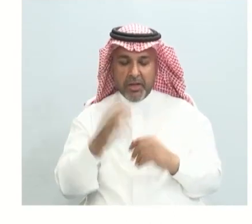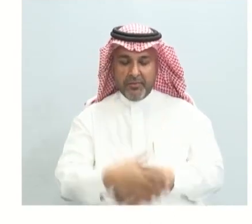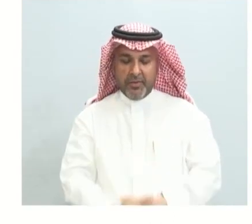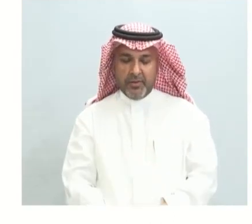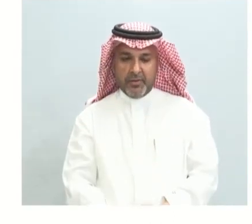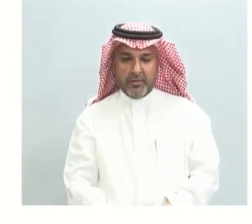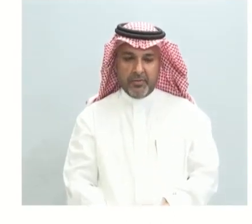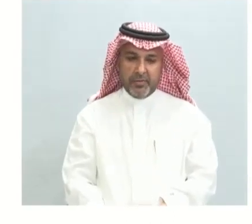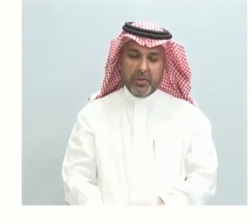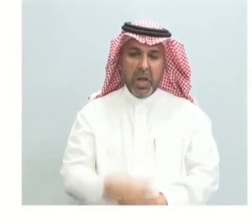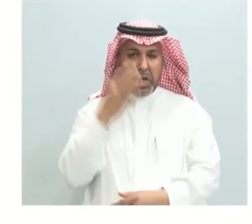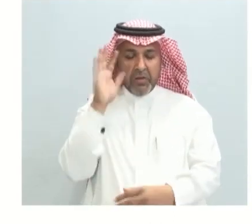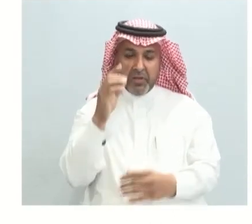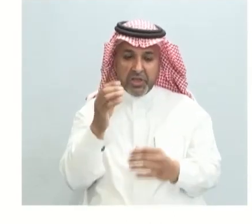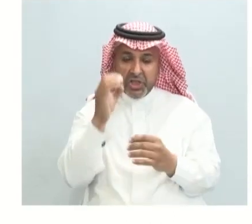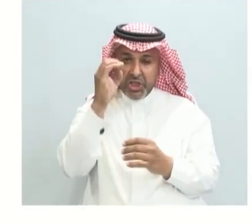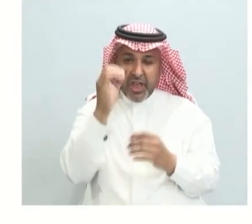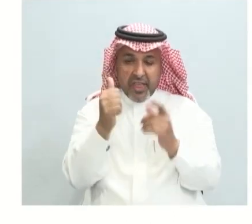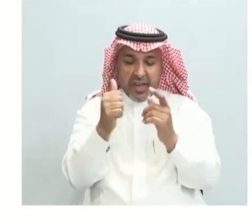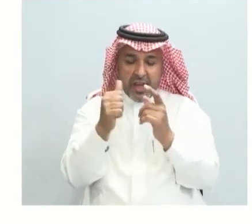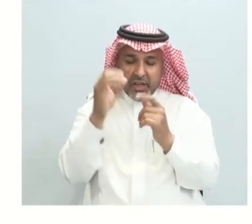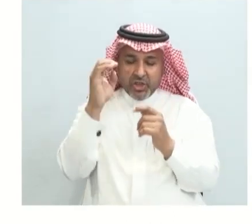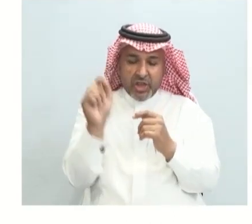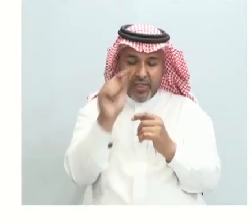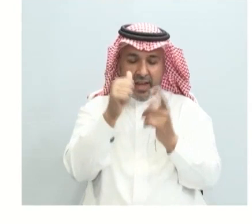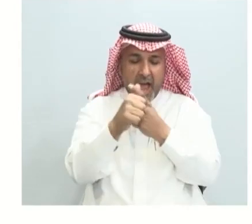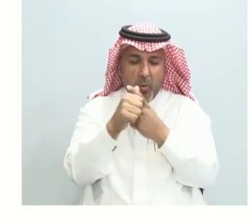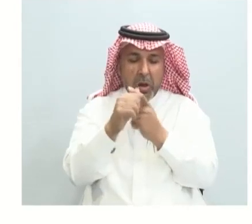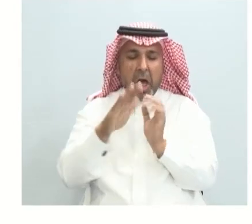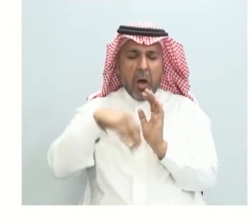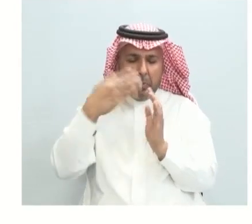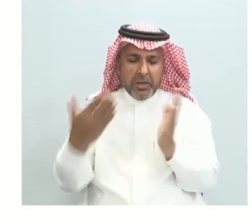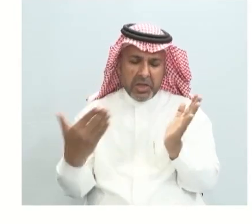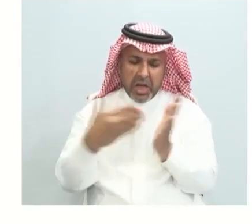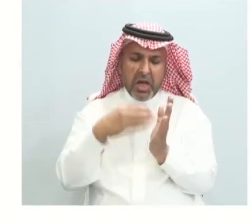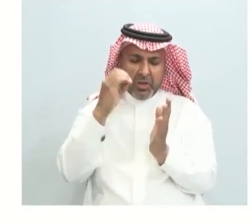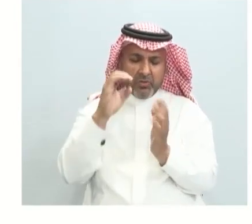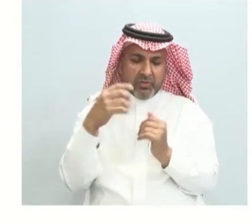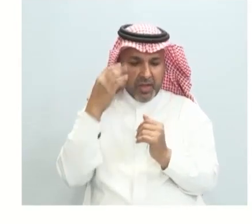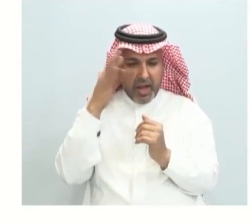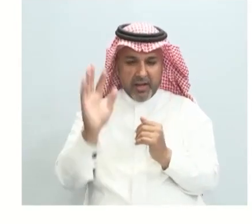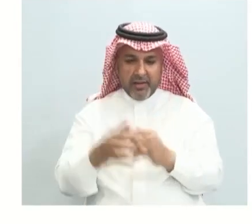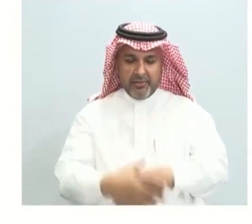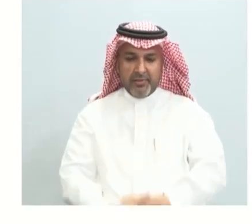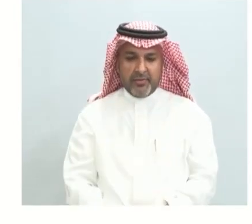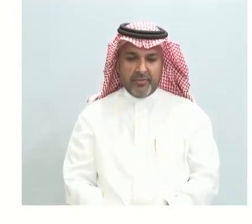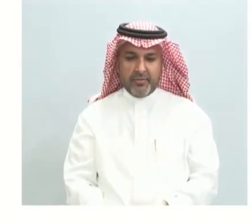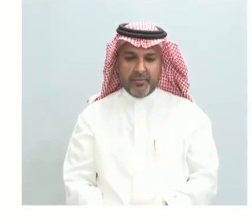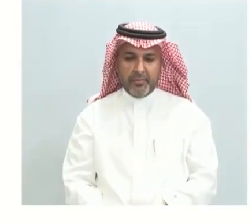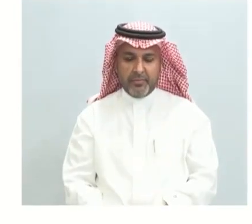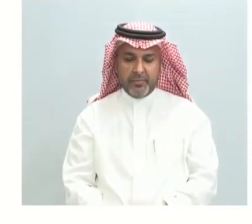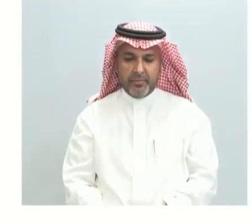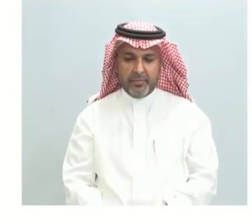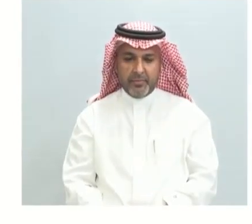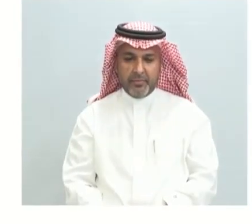علشان خلاص ترتاح منه مره واحده ناقصا 2 ض 5 ض 7 ضرب كوساين 36 واقفل